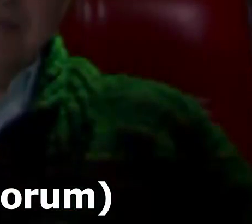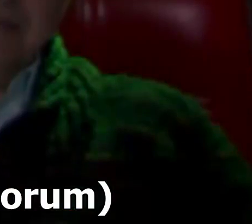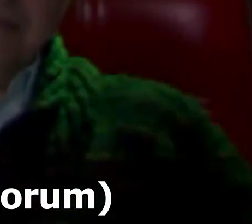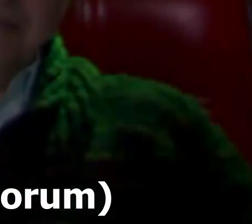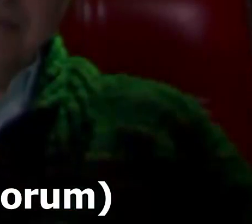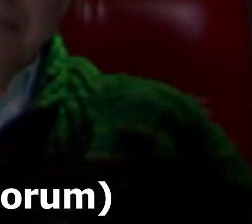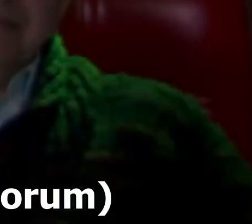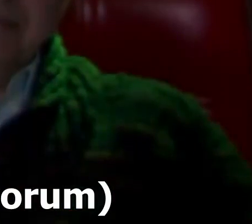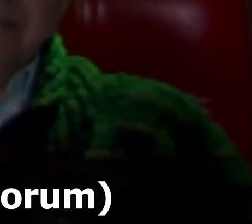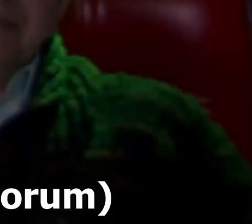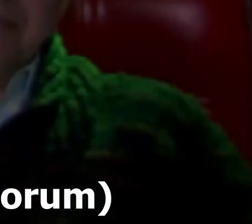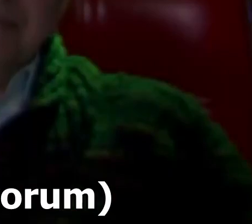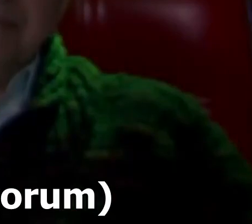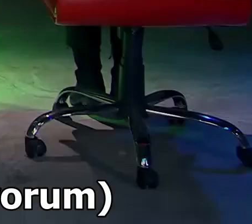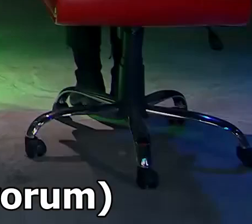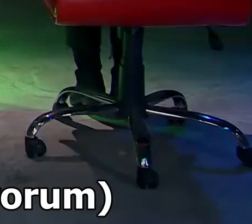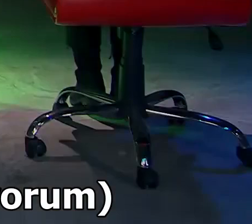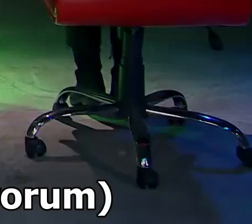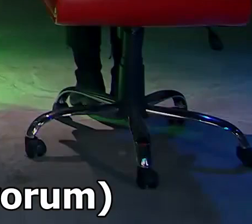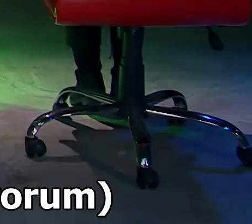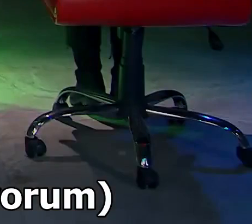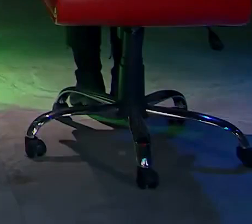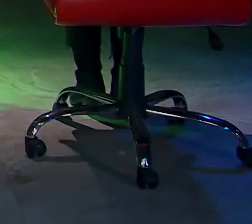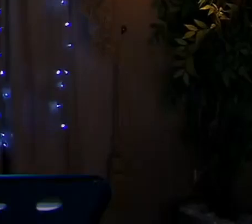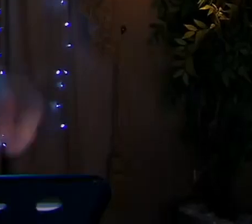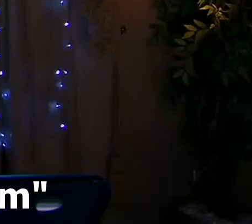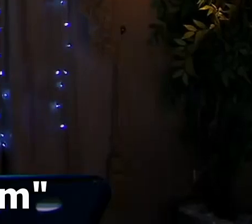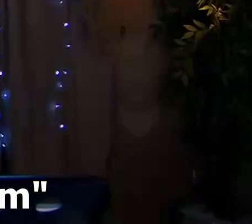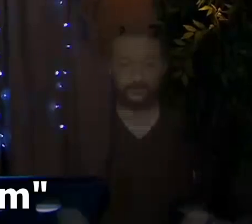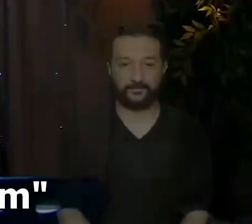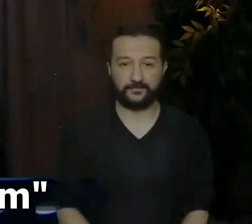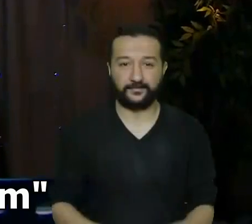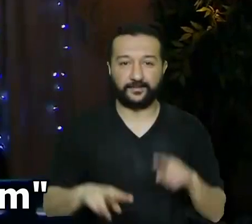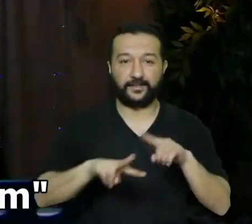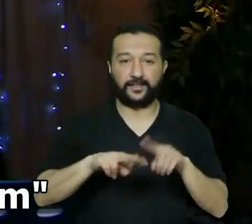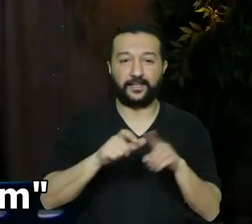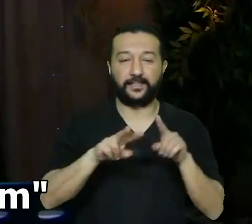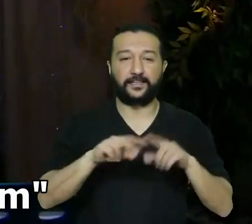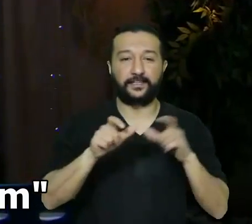biraz daha geniş bir platform konulup hafif yükseltilmiş. Üzerinde kırmızı saten bir kumaş.